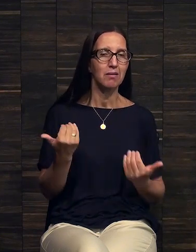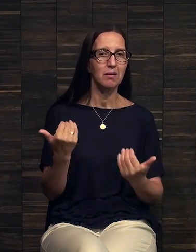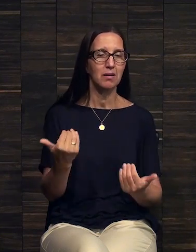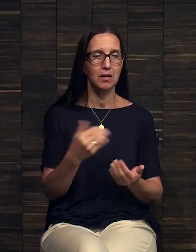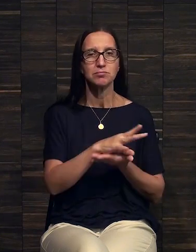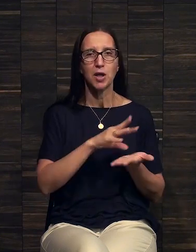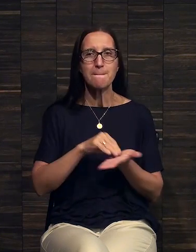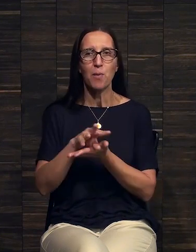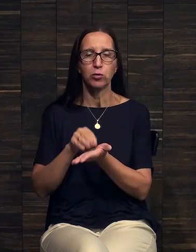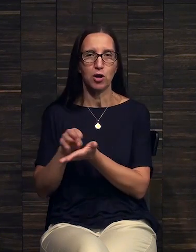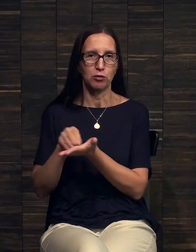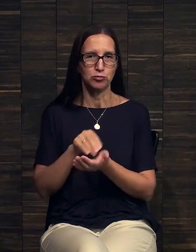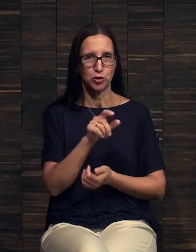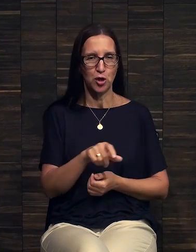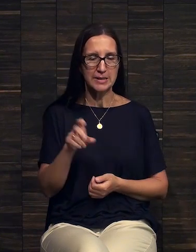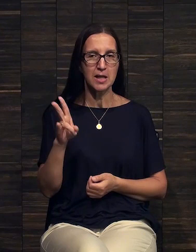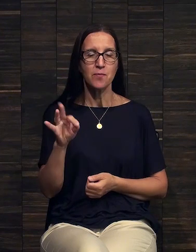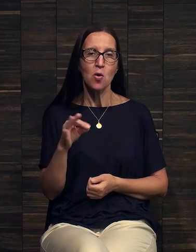подражатели. They said they were just